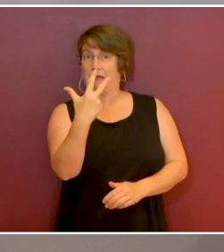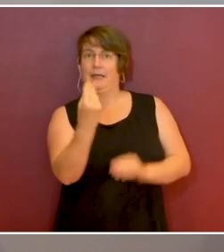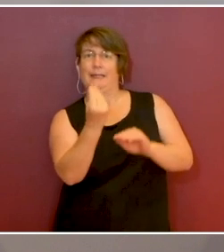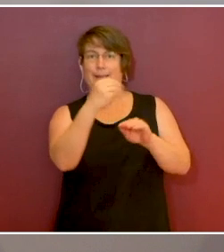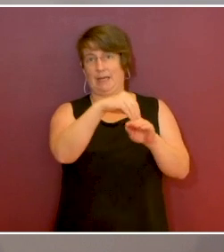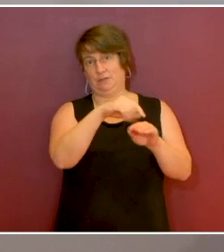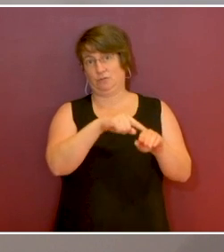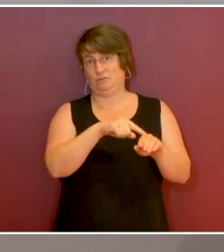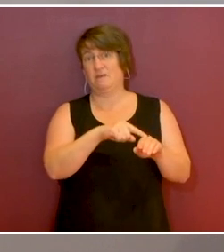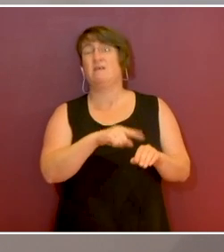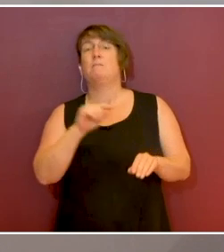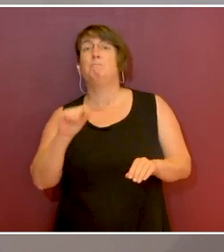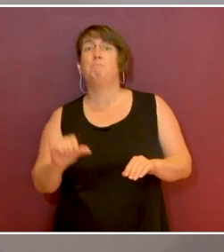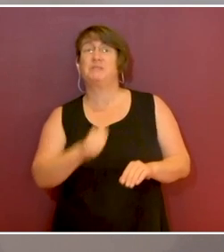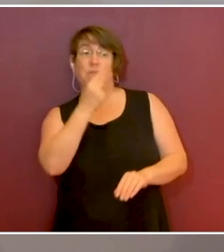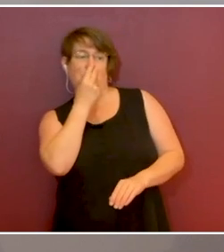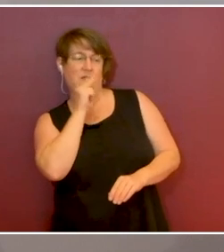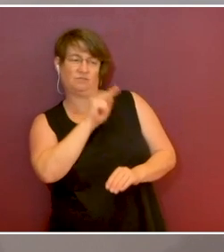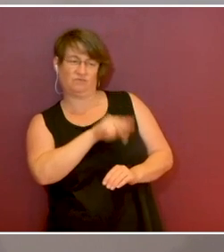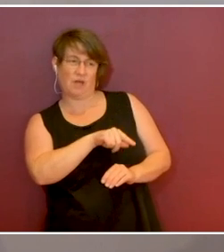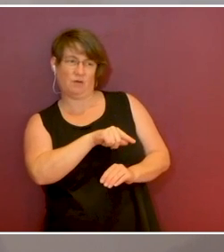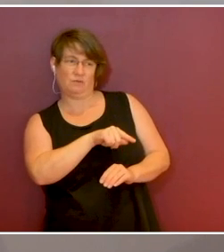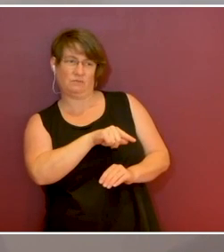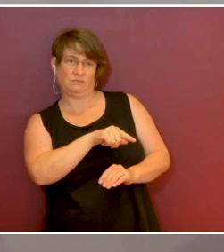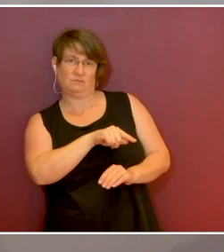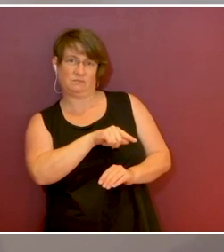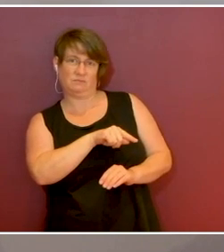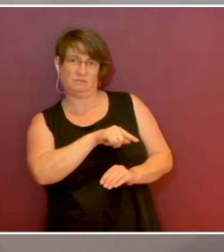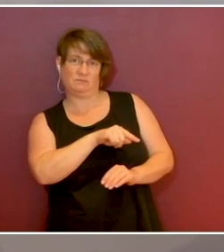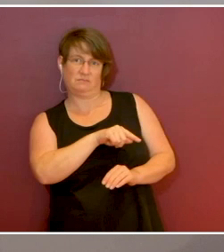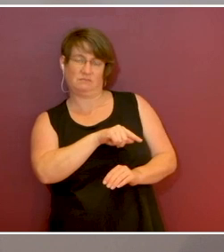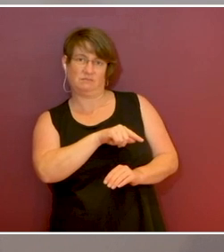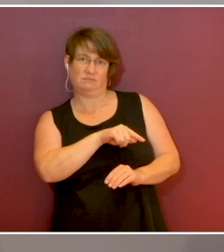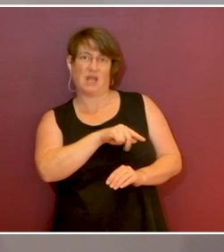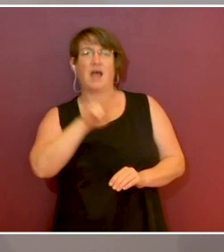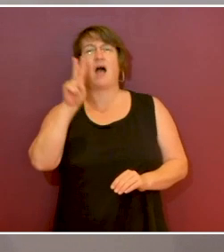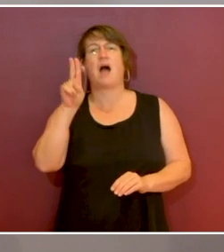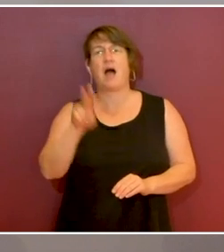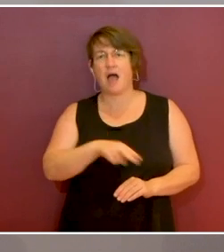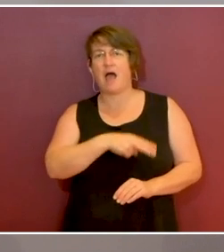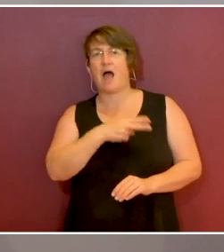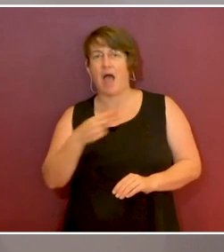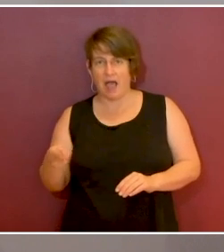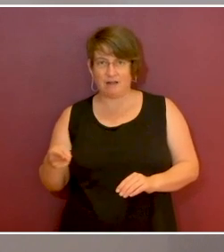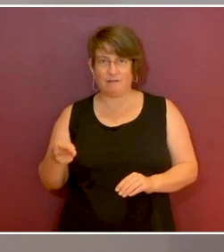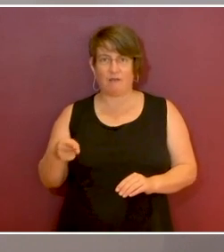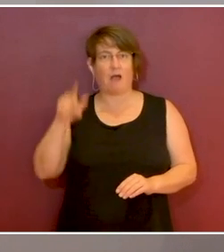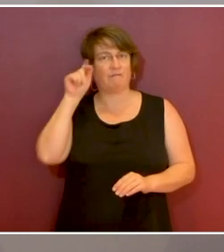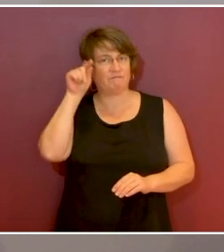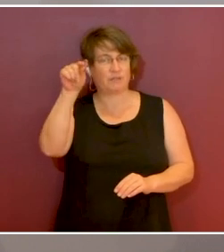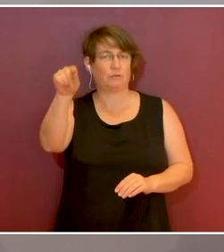besonders hinzuschauen, wie sich Alpha, ich muss mich immer noch umstellen, Alpha, denn